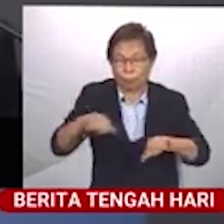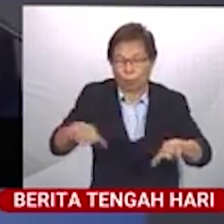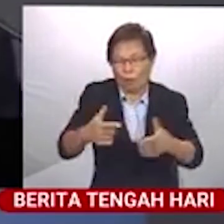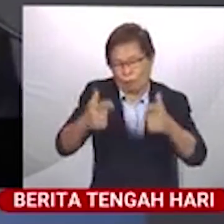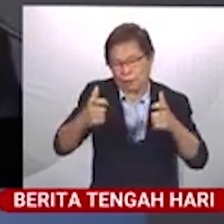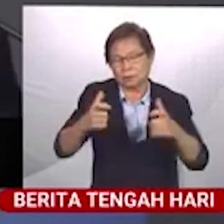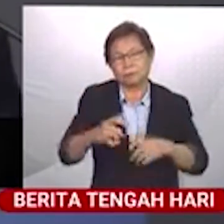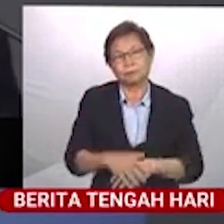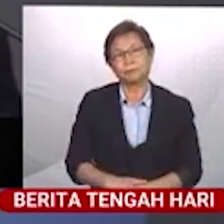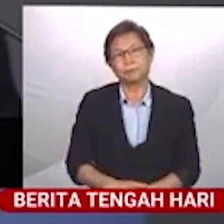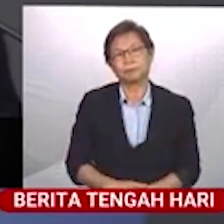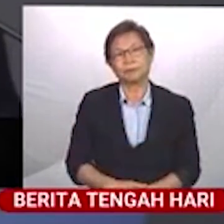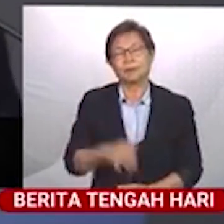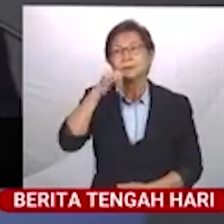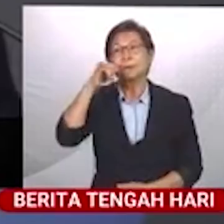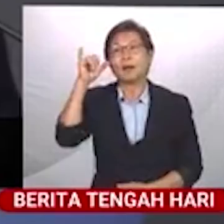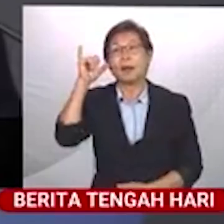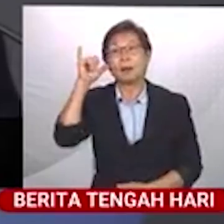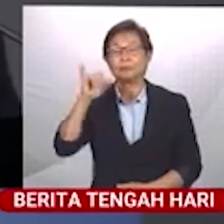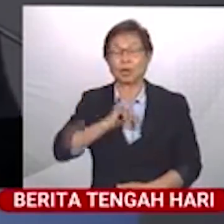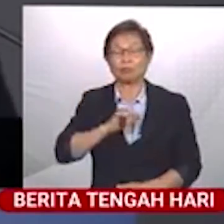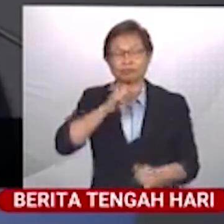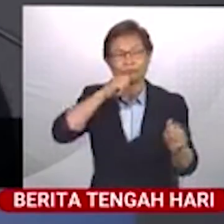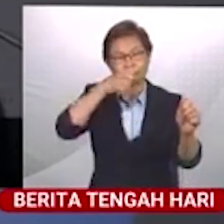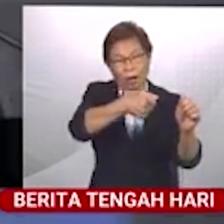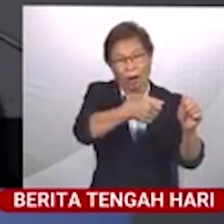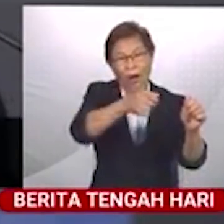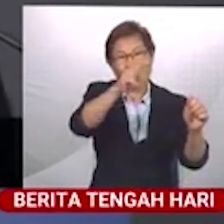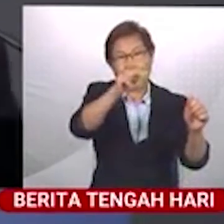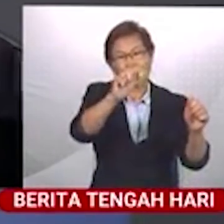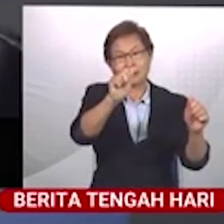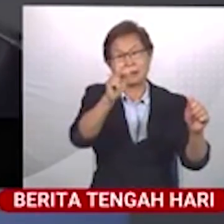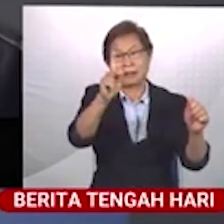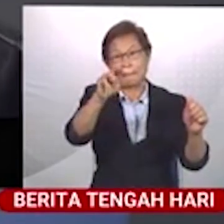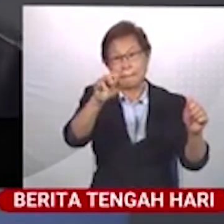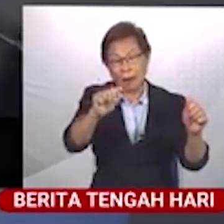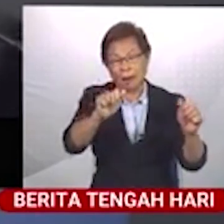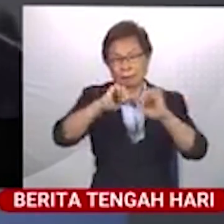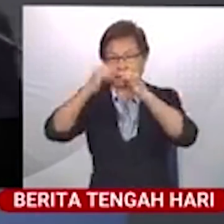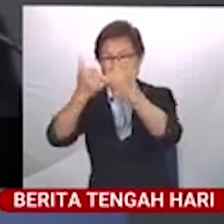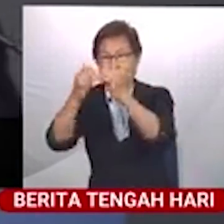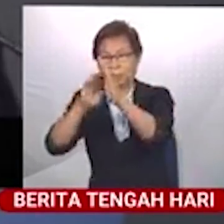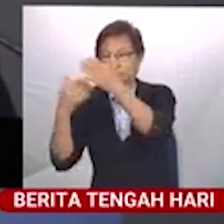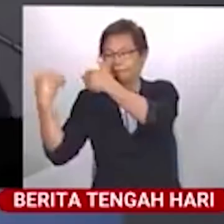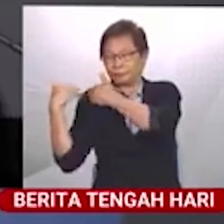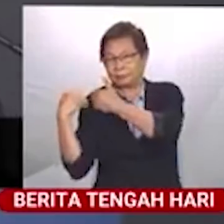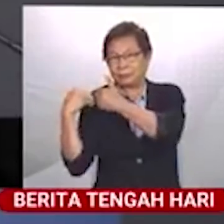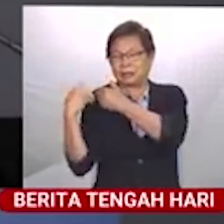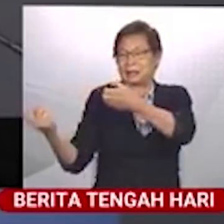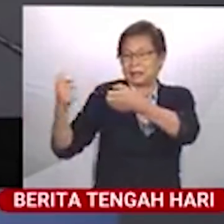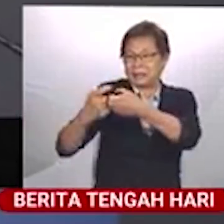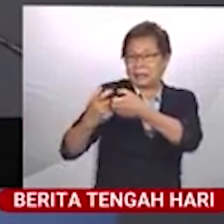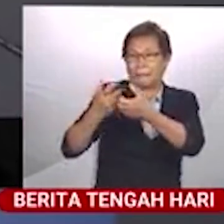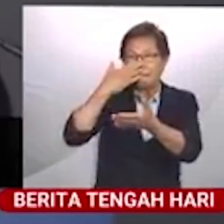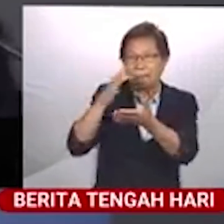dengan segera. Semalam saya telah pun mengarahkan NADMA, agensi yang bertanggungjawab tentang malapetaka,